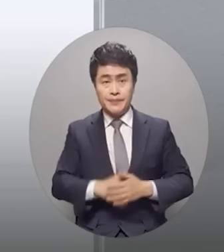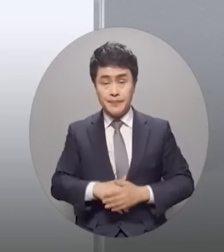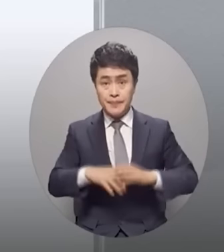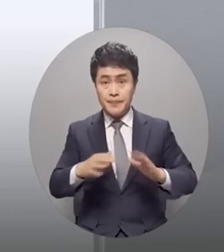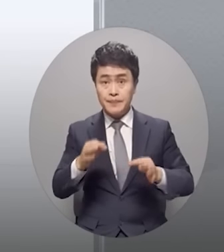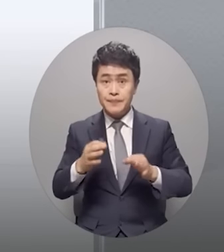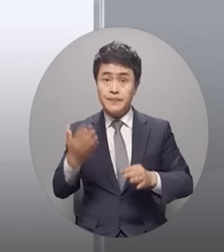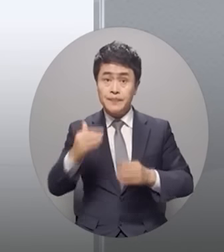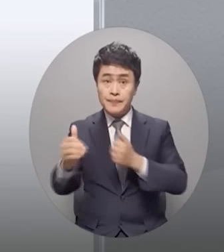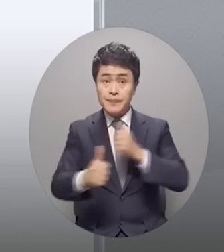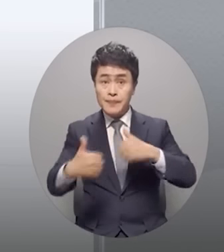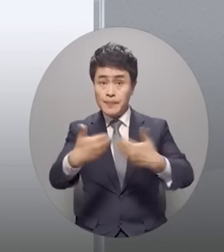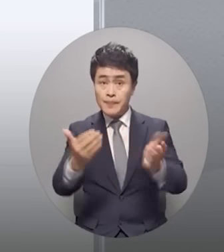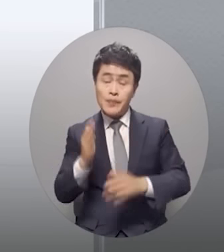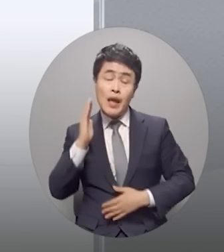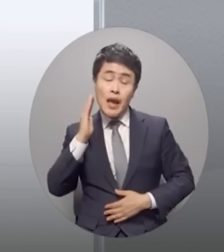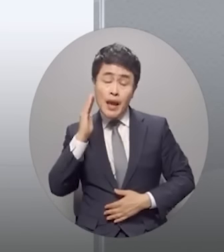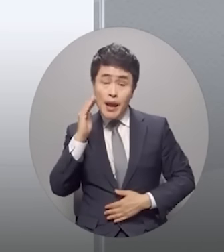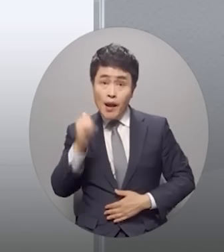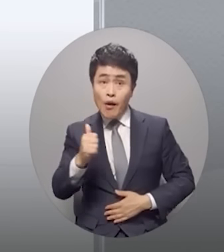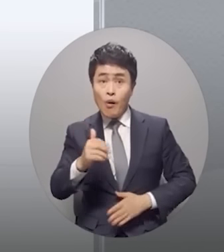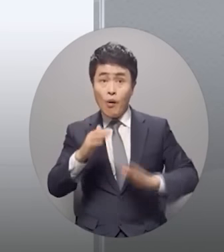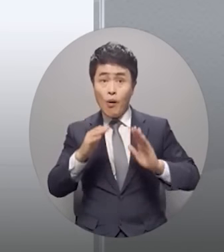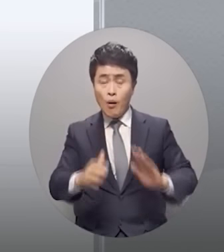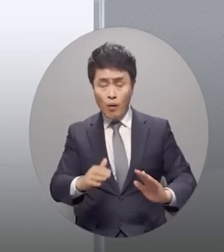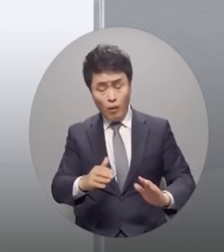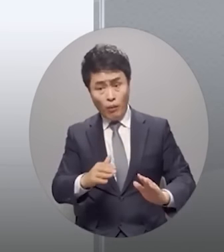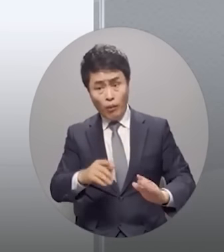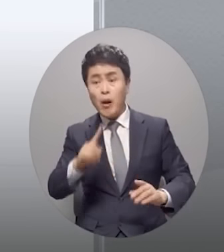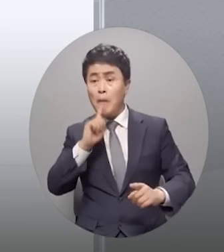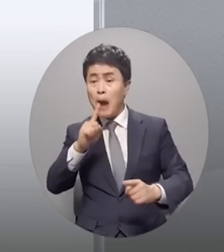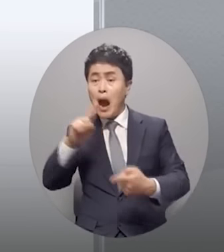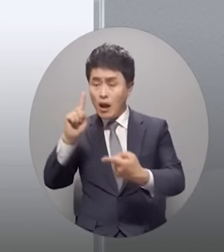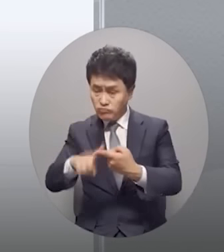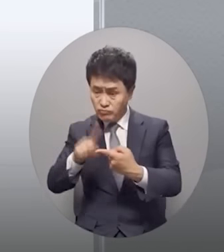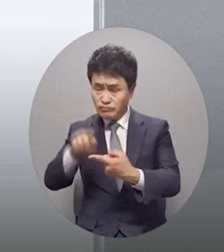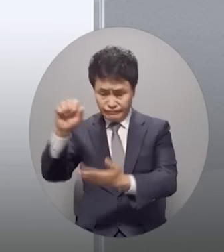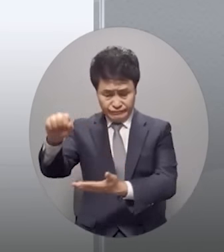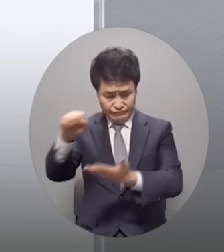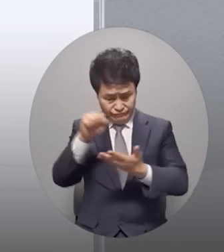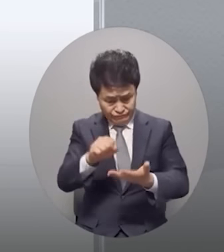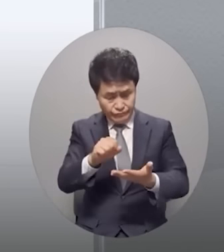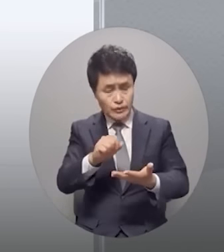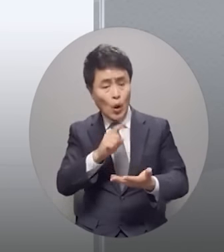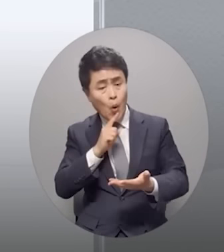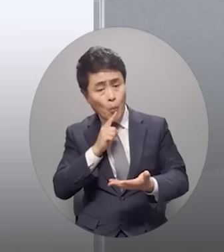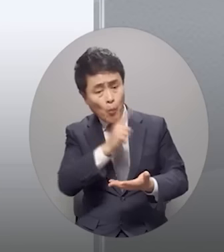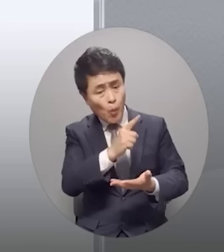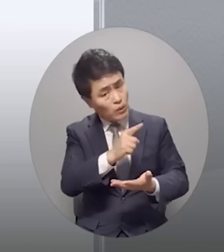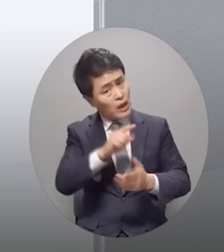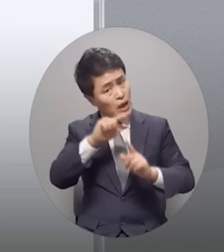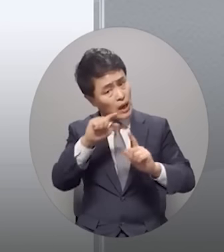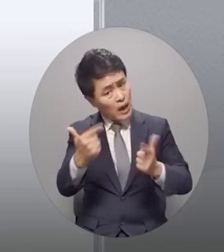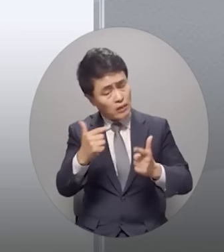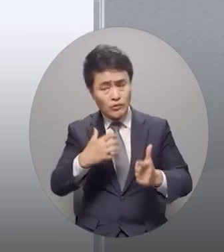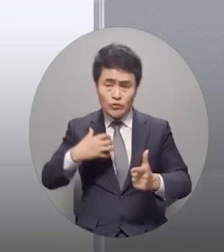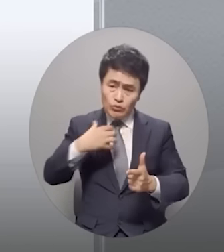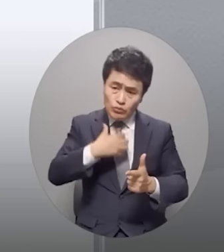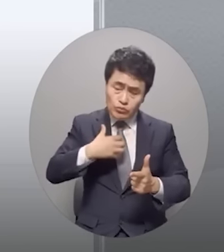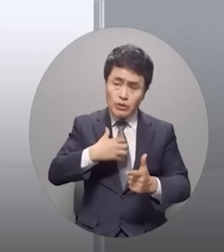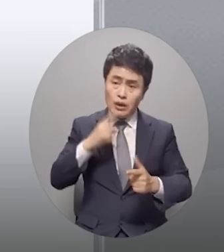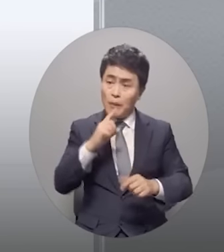김전 의장은 다만 대통령에게 정제되지 않은 극단적인 소수 의견이 보고되는게 아닌가 하는 우려를